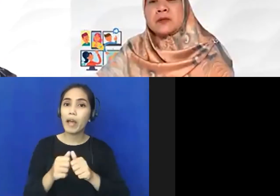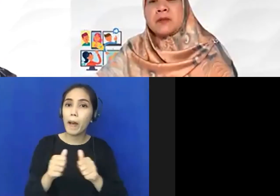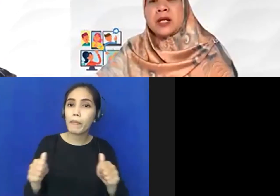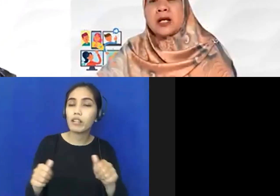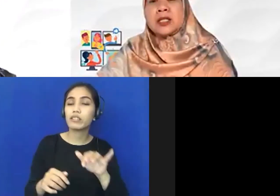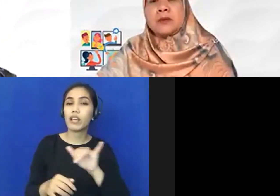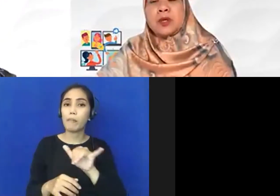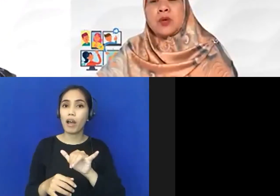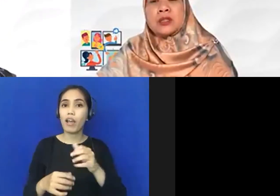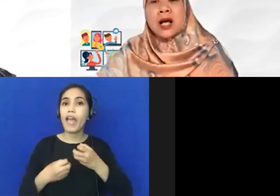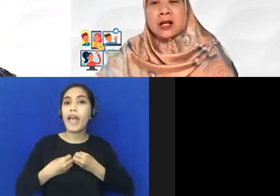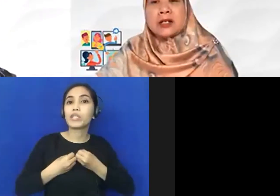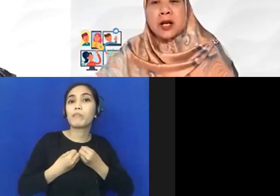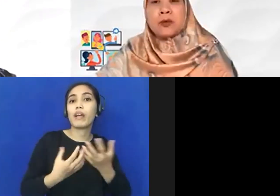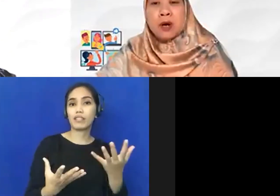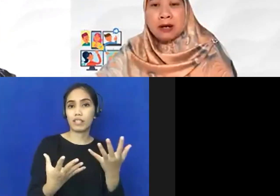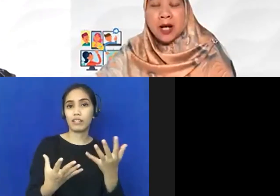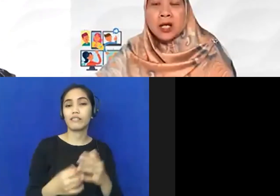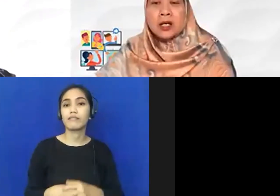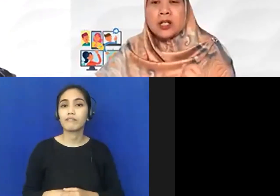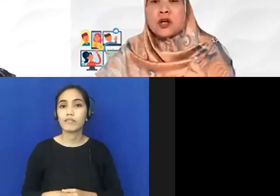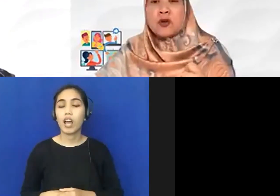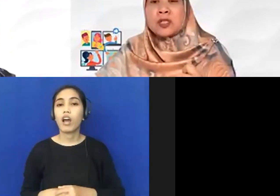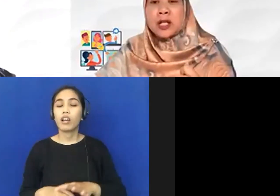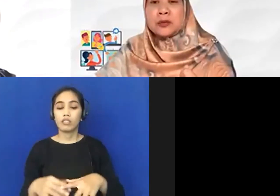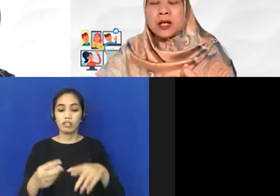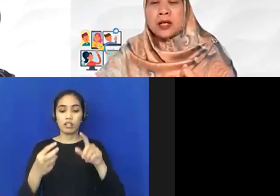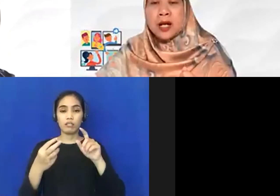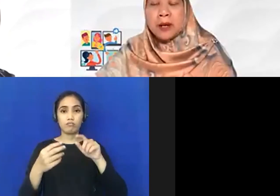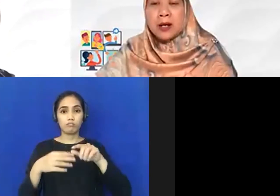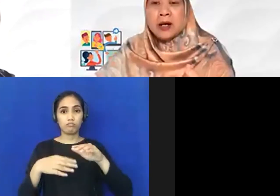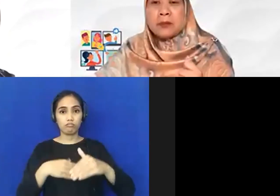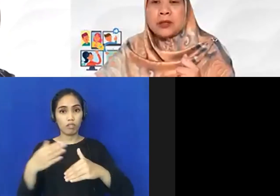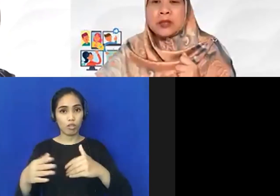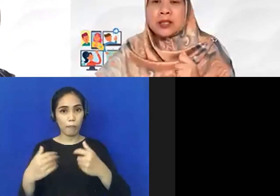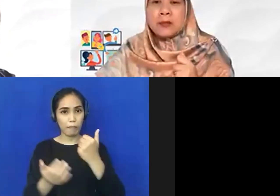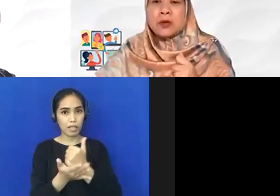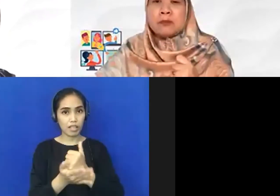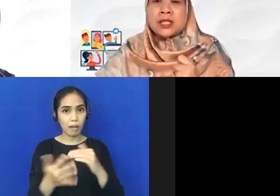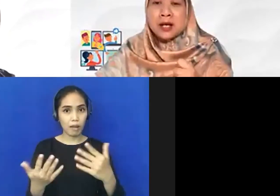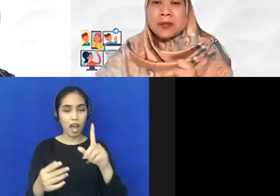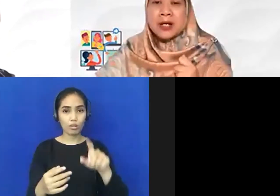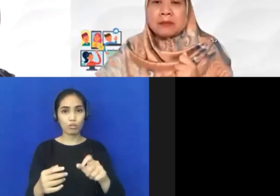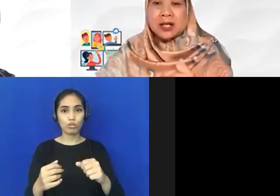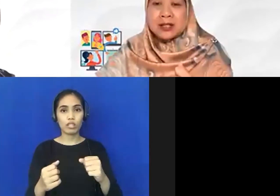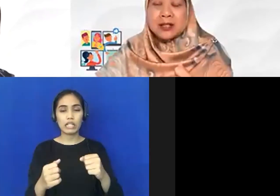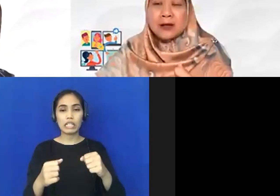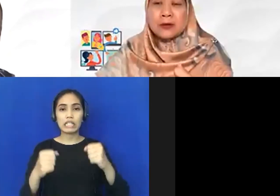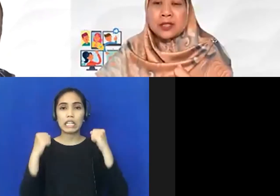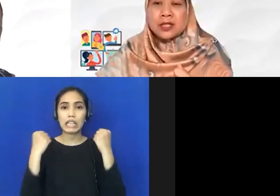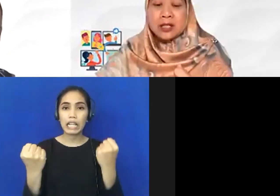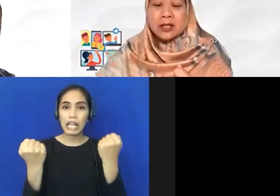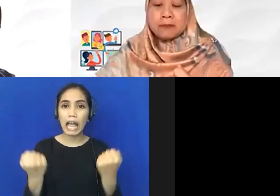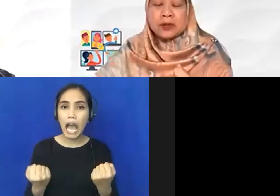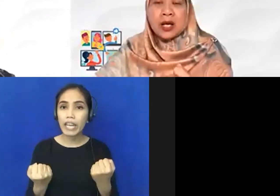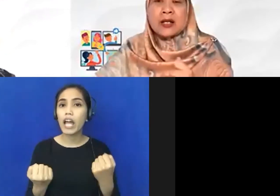rasa Mas Bram adalah kita memperkuat ketahanan di dalam keluarga. Ini yang nomor satu, karena apa? Begitu kita belum bisa beradaptasi dengan